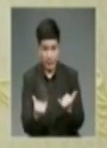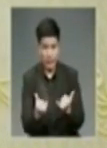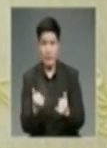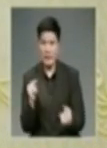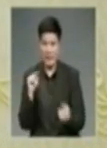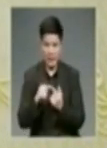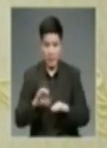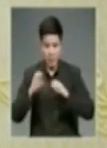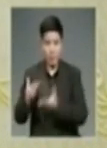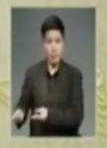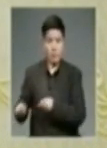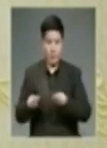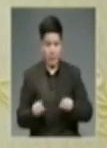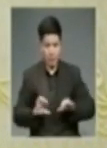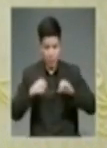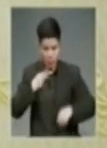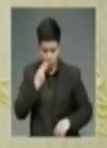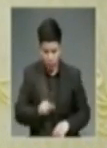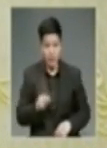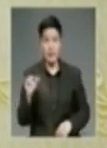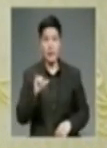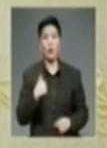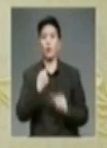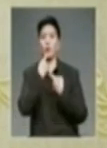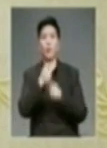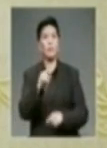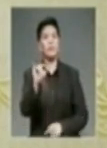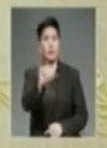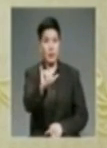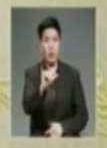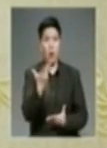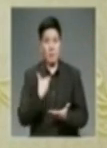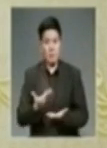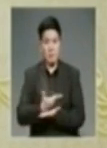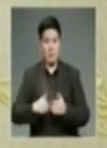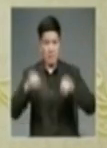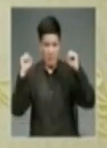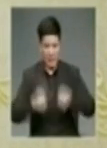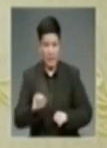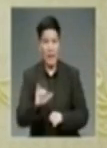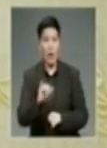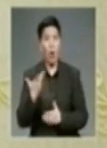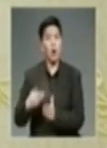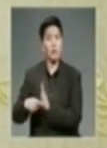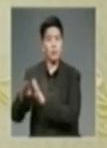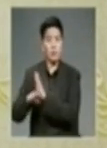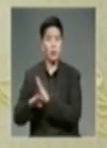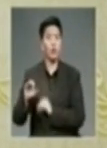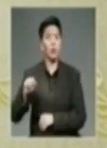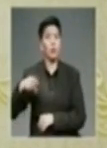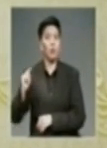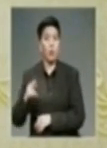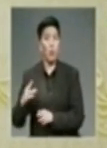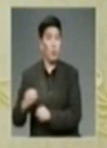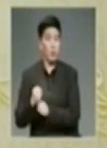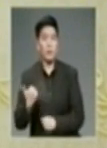าไม่ถึงรัฐบาลนะครับรัฐบาลก็ยังไม่สามารถจะตอบอะไรได้นะยังพิจารณาไม่ได้นะครับก็ขอให้รอเป็นไปตามขั้นตอนไม่อยากให้ด่วนส